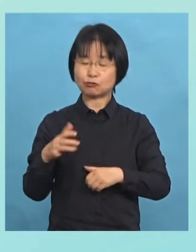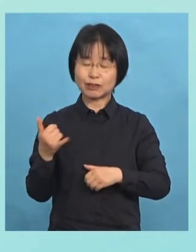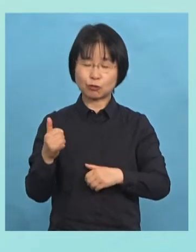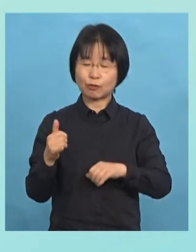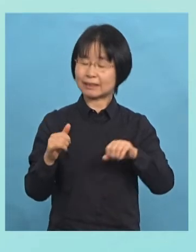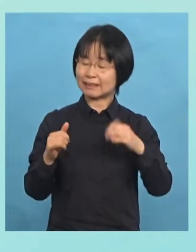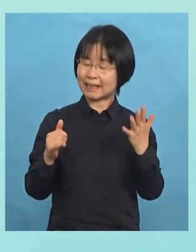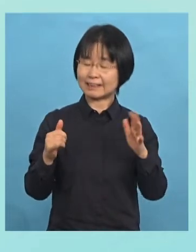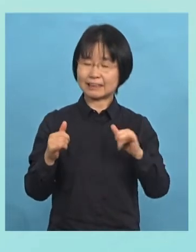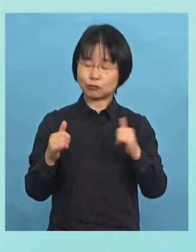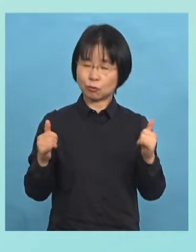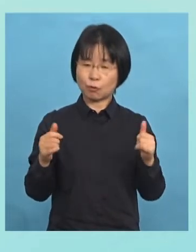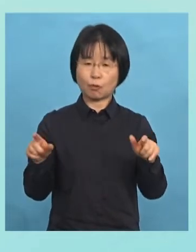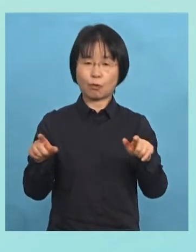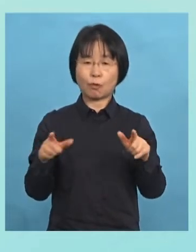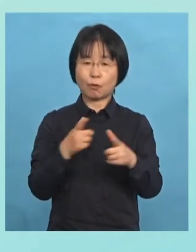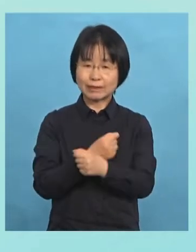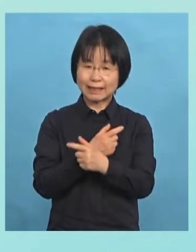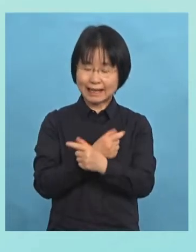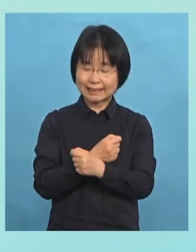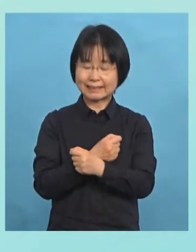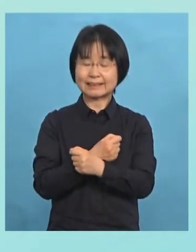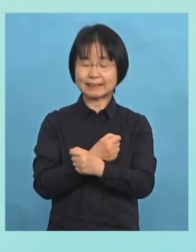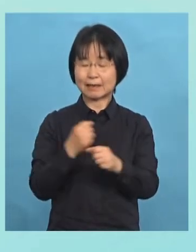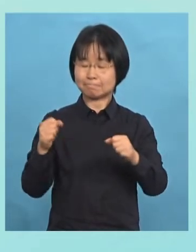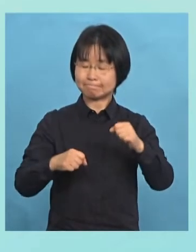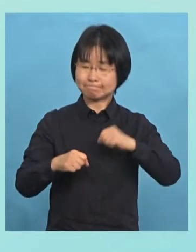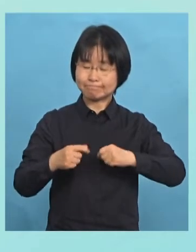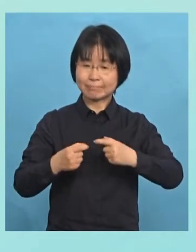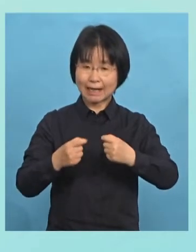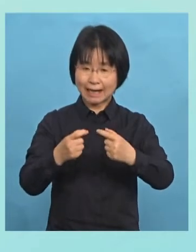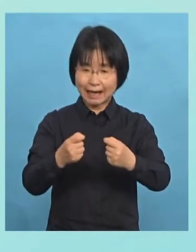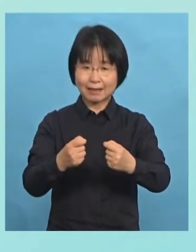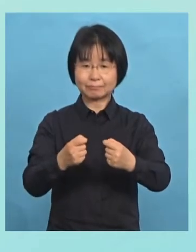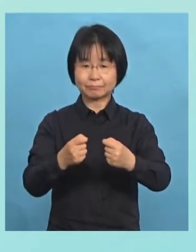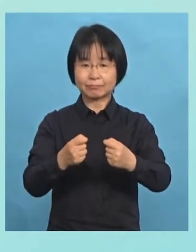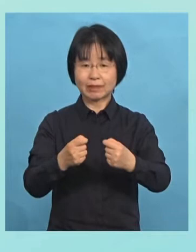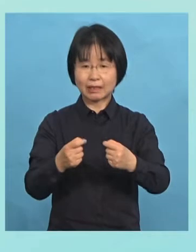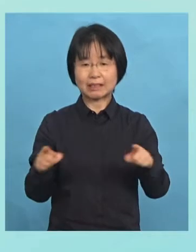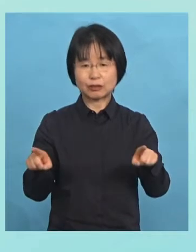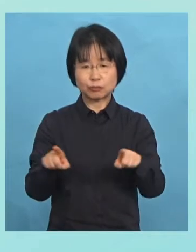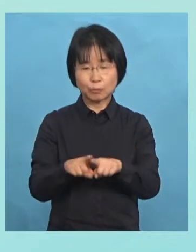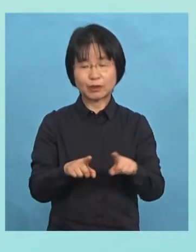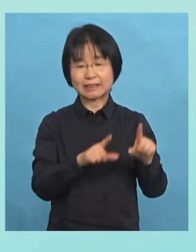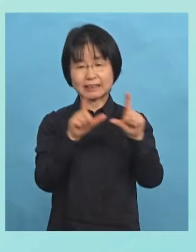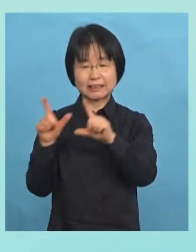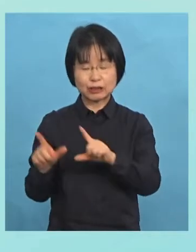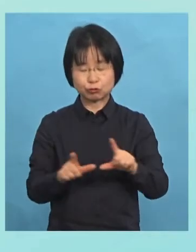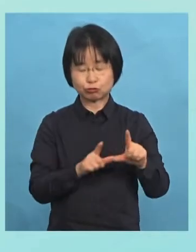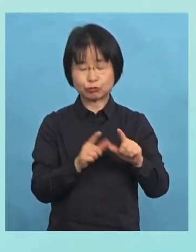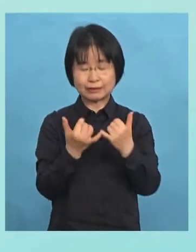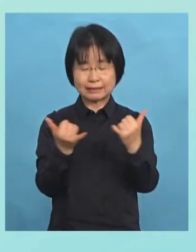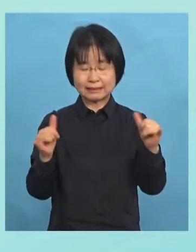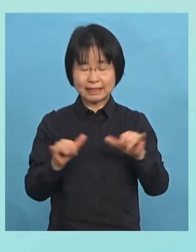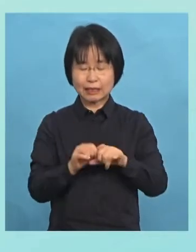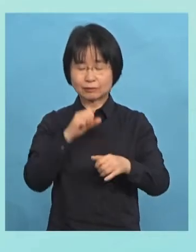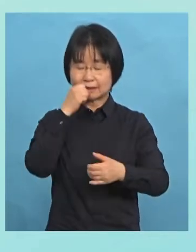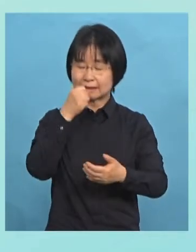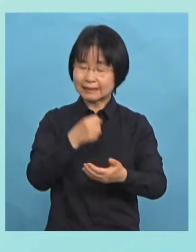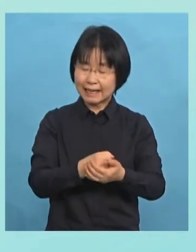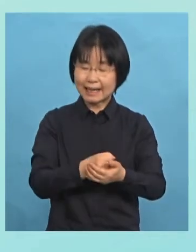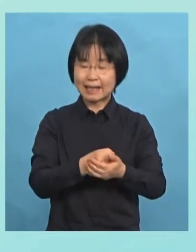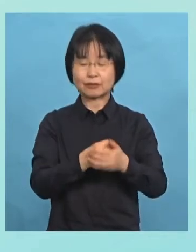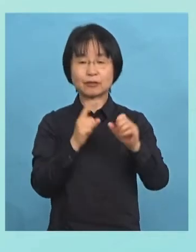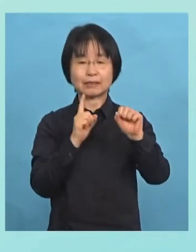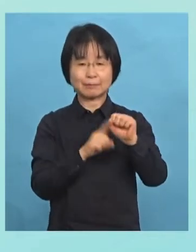人も、お互いがその人らしさを認め合いながら共に生きる社会の実現を目指すため、すべての